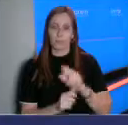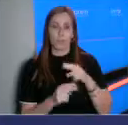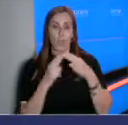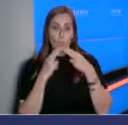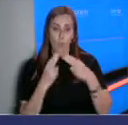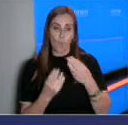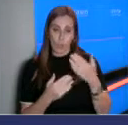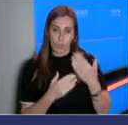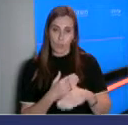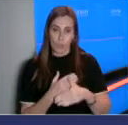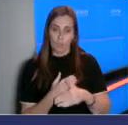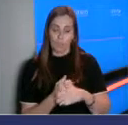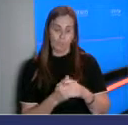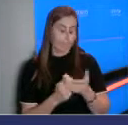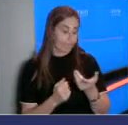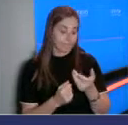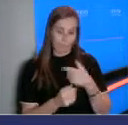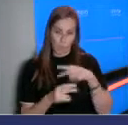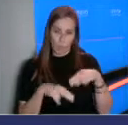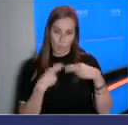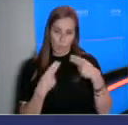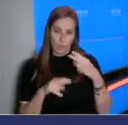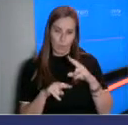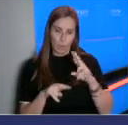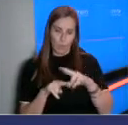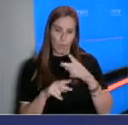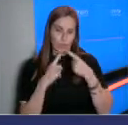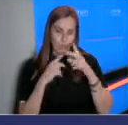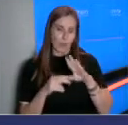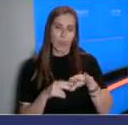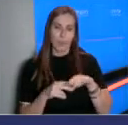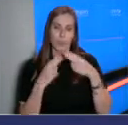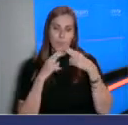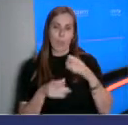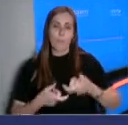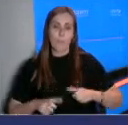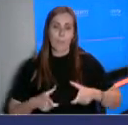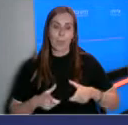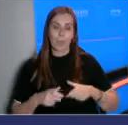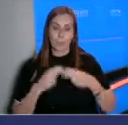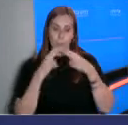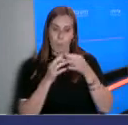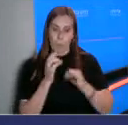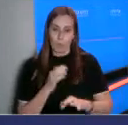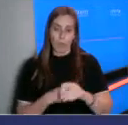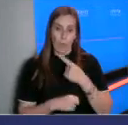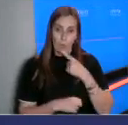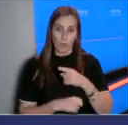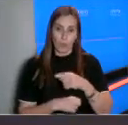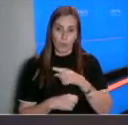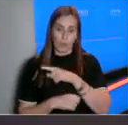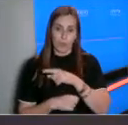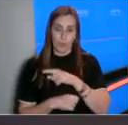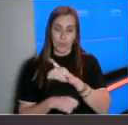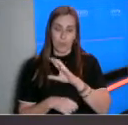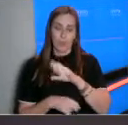יש לי תגובה לסיום האייטם, תם ולא נשלם, כמו שאמרת, אנחנו עוד נחזור לדבר על סל הבריאות הרבה. יש לי תגובה מקופת חולים מכבי, תגובה מאוד מפורטת. רק לא הזכרנו כי יעל חברה במכבי.